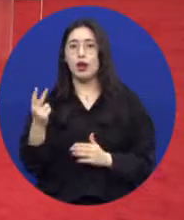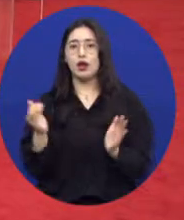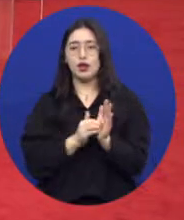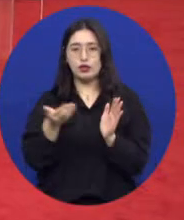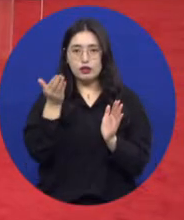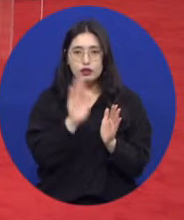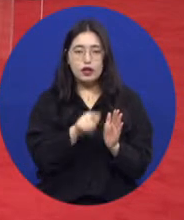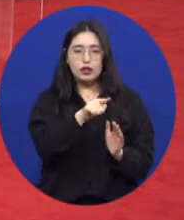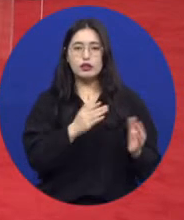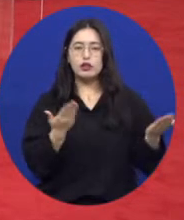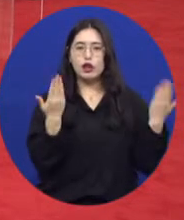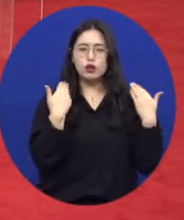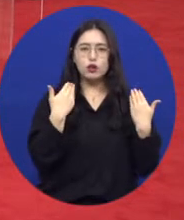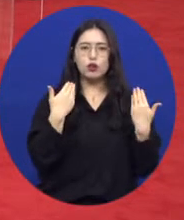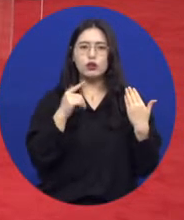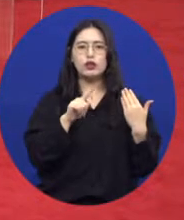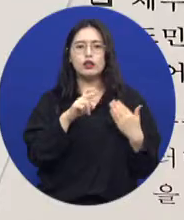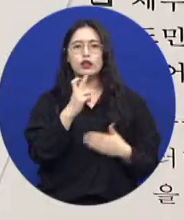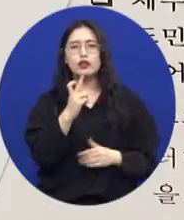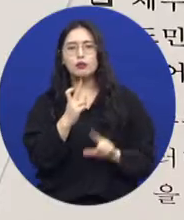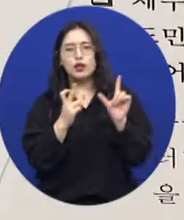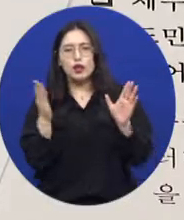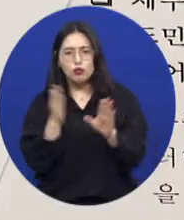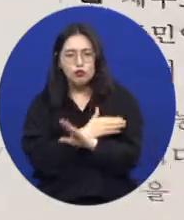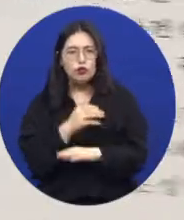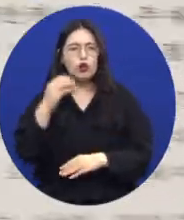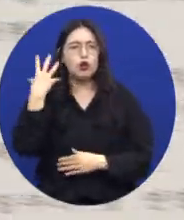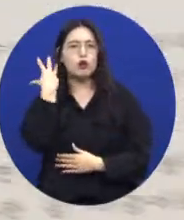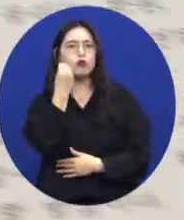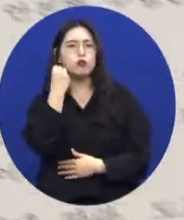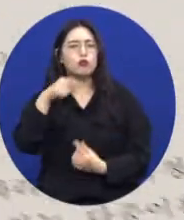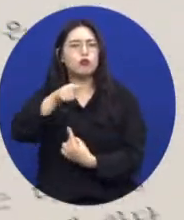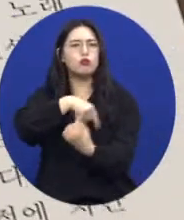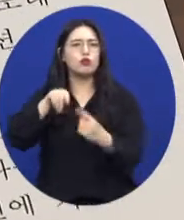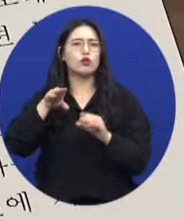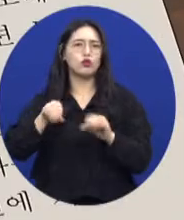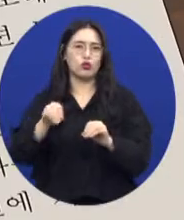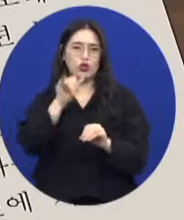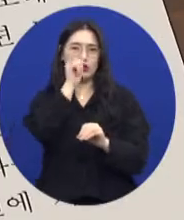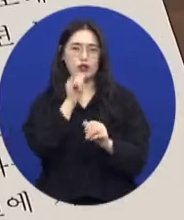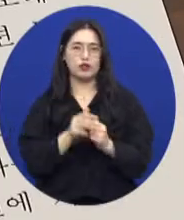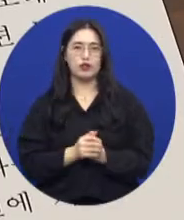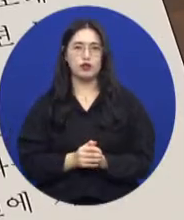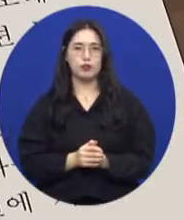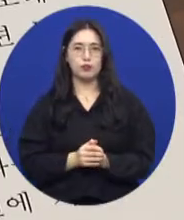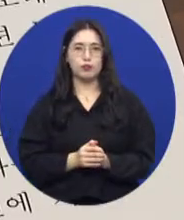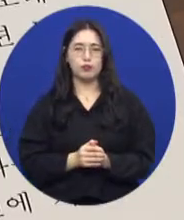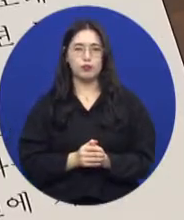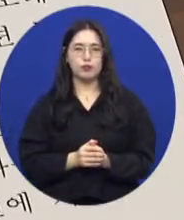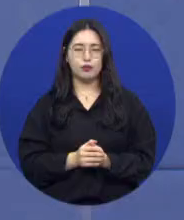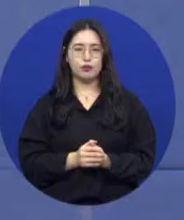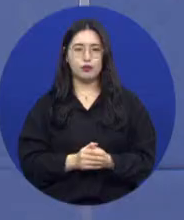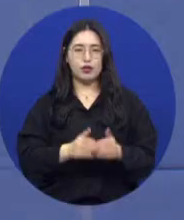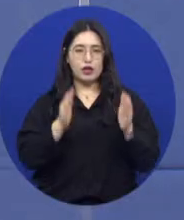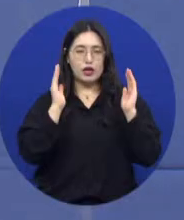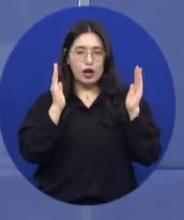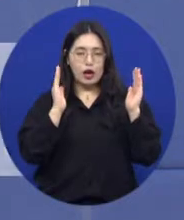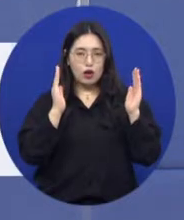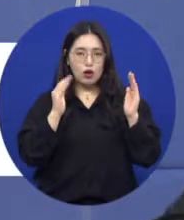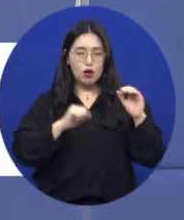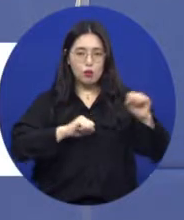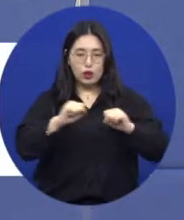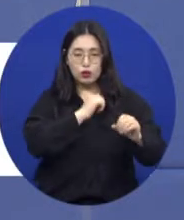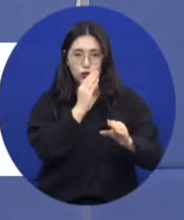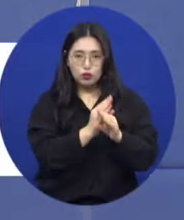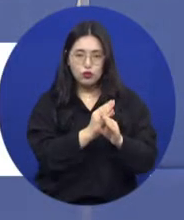해당 학교는 하루 드 인 10일부터 기숙사 운행을 중지한 것으로 확인됐습니다 학업 활동 중에는